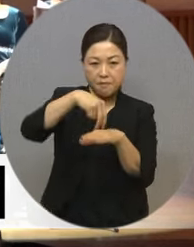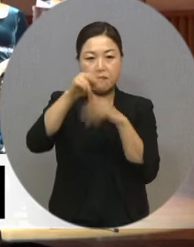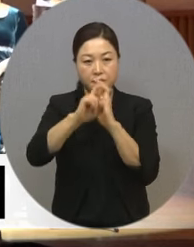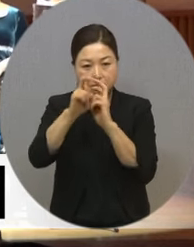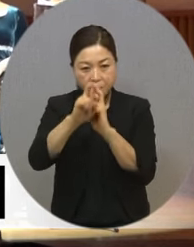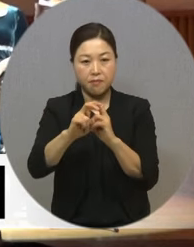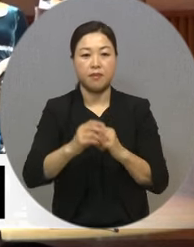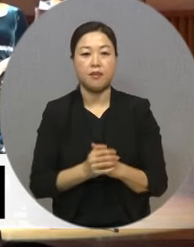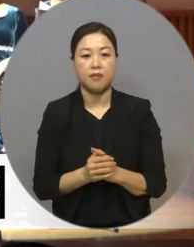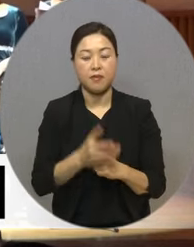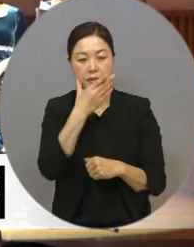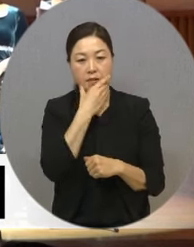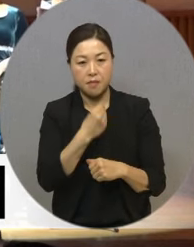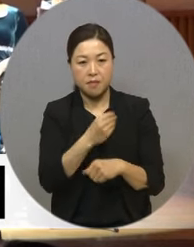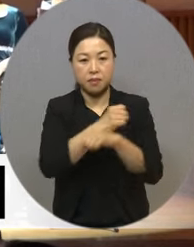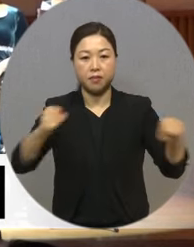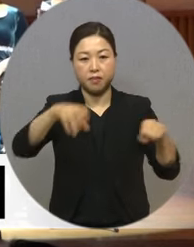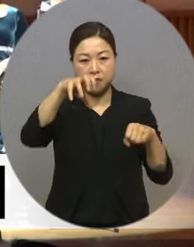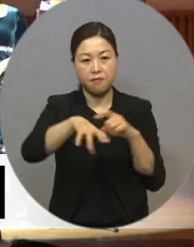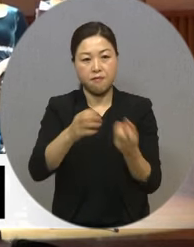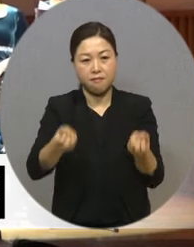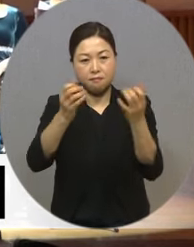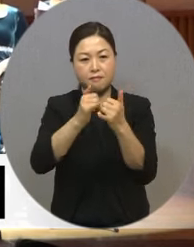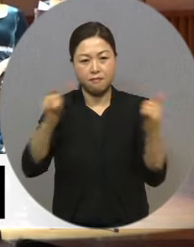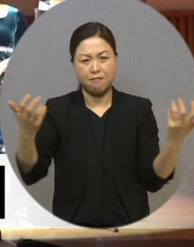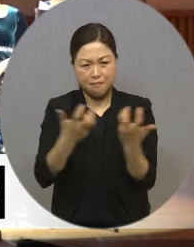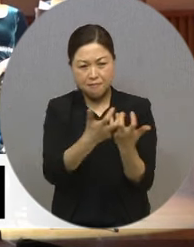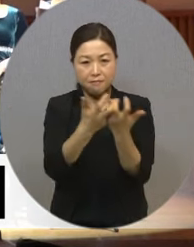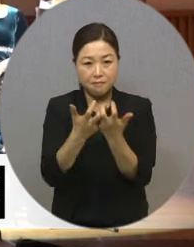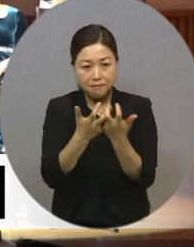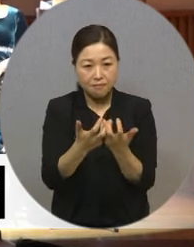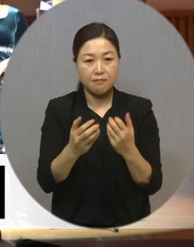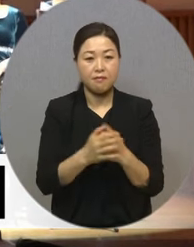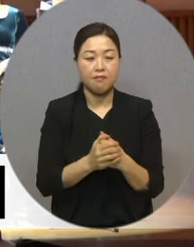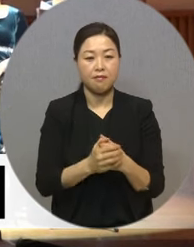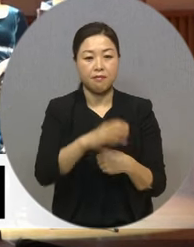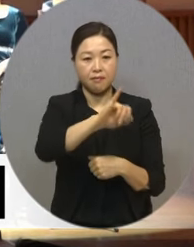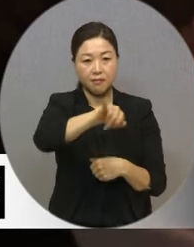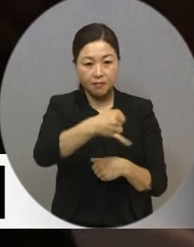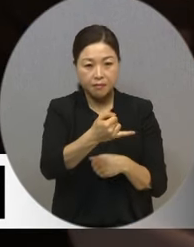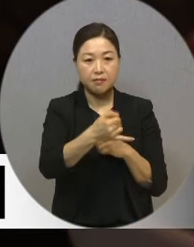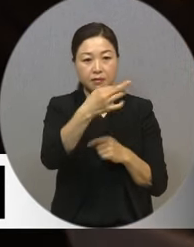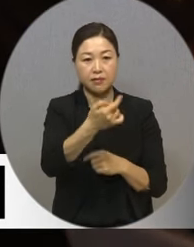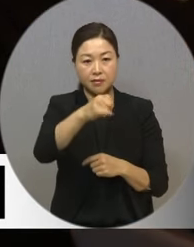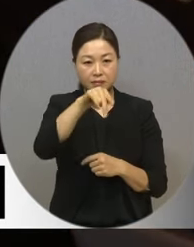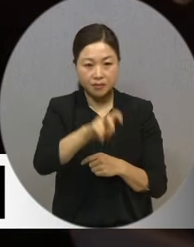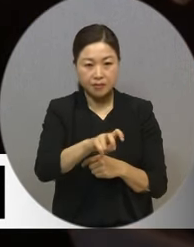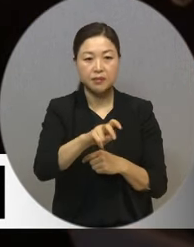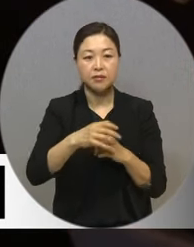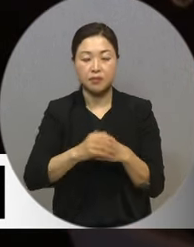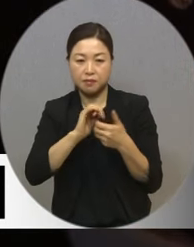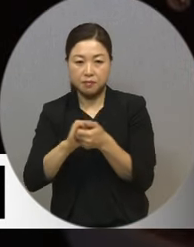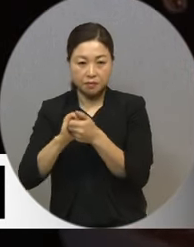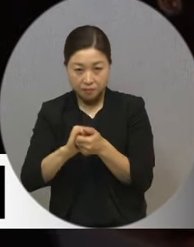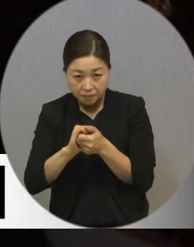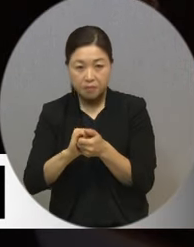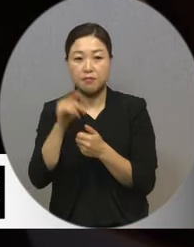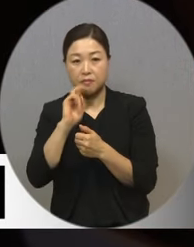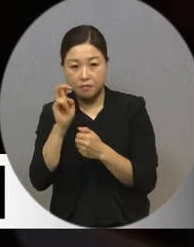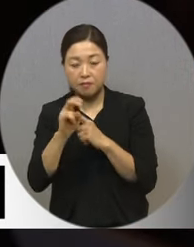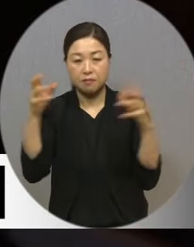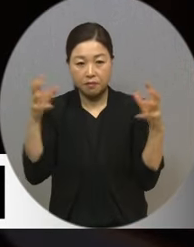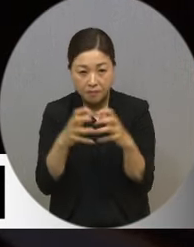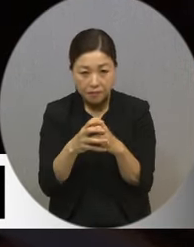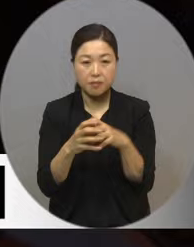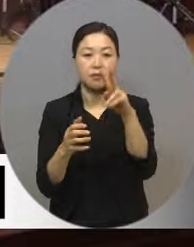복지관 강당은 축하객들로 꽉 찼습니다. IJ 드림 앙상블과 성악가의 협연으로 25명의